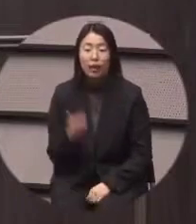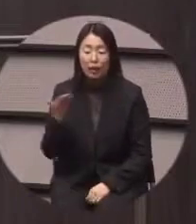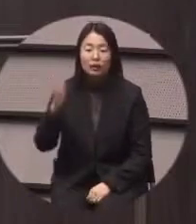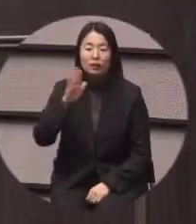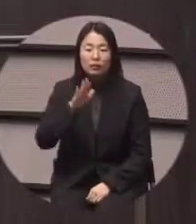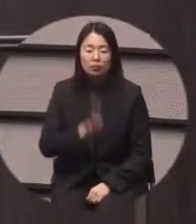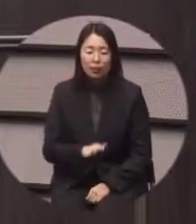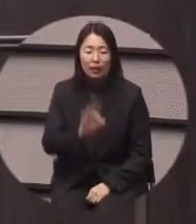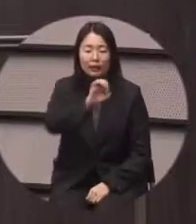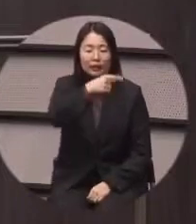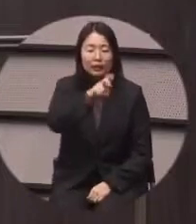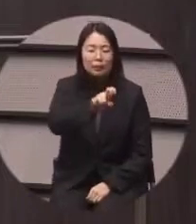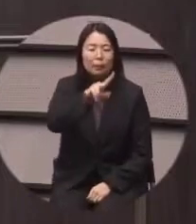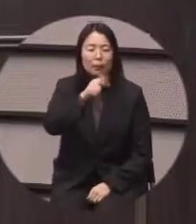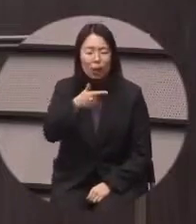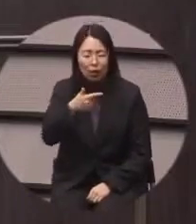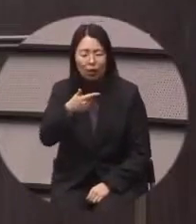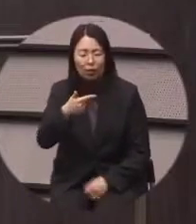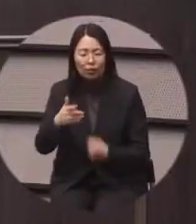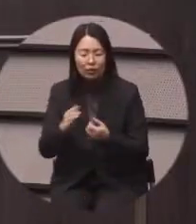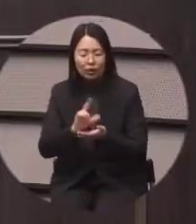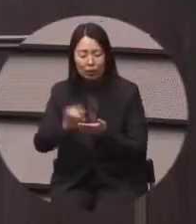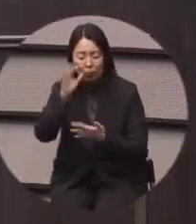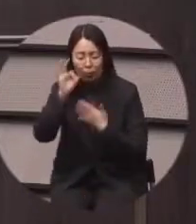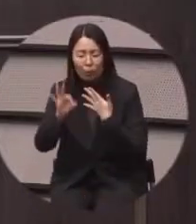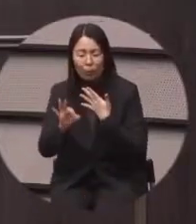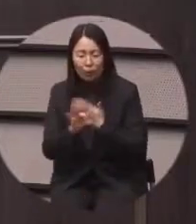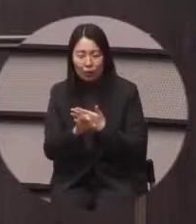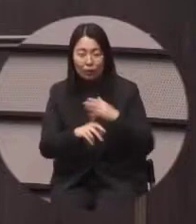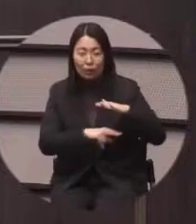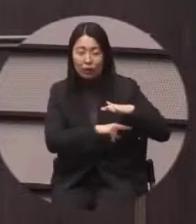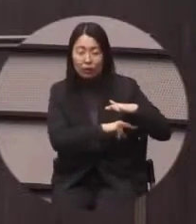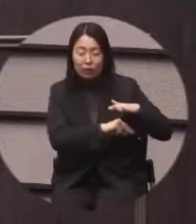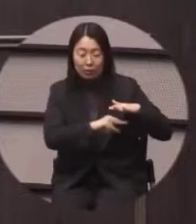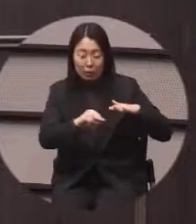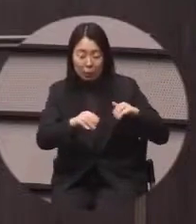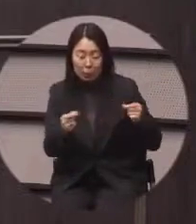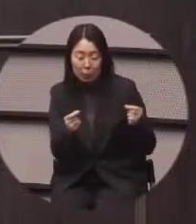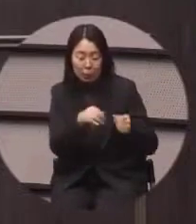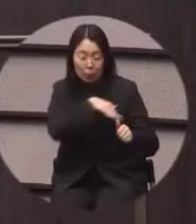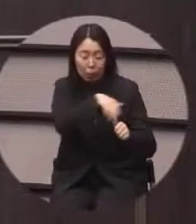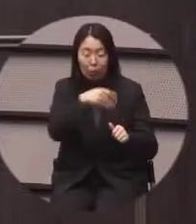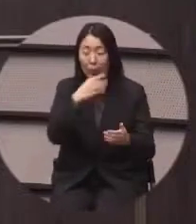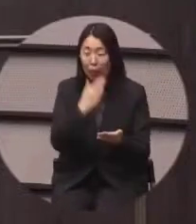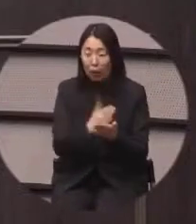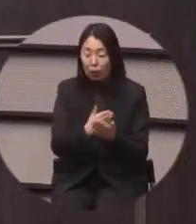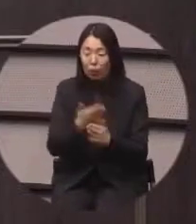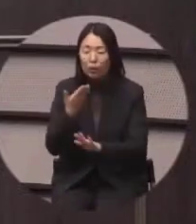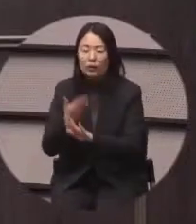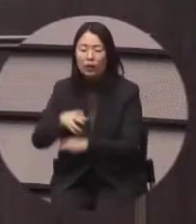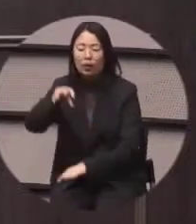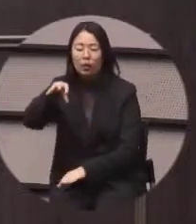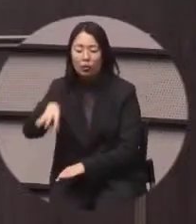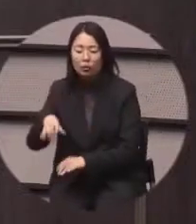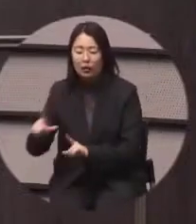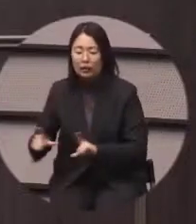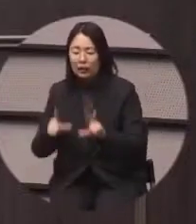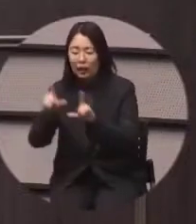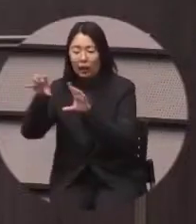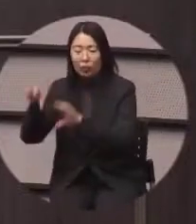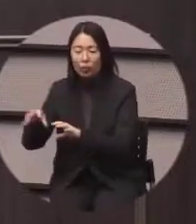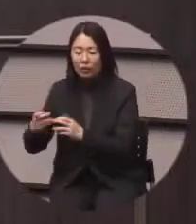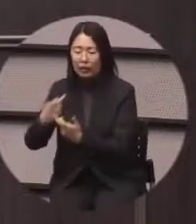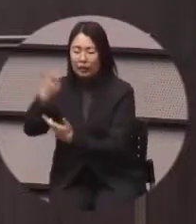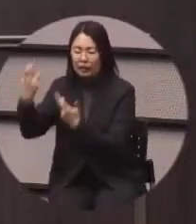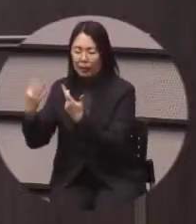하지만 읍면 지역의 특성상 일부 역세권 및 주요 도로를 제외하고는 생활공간이 분산되어 있는 산간